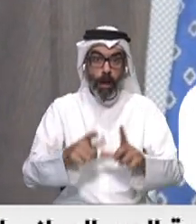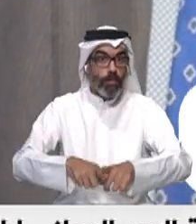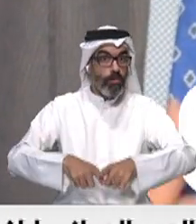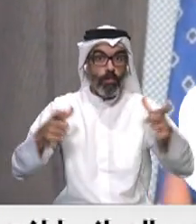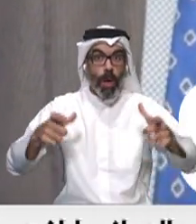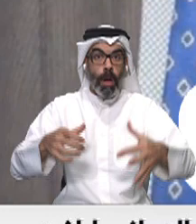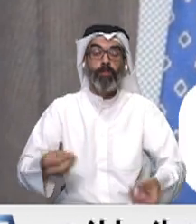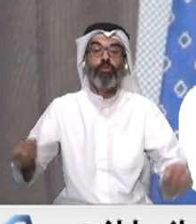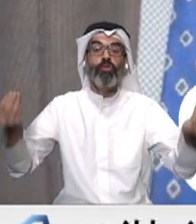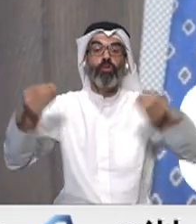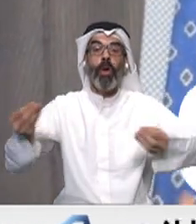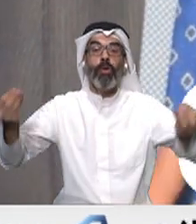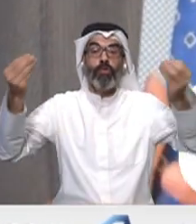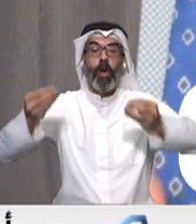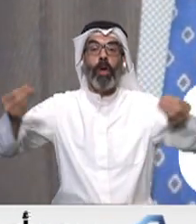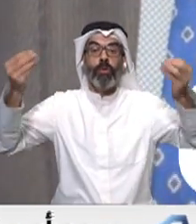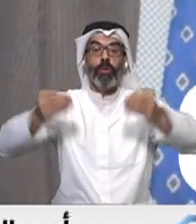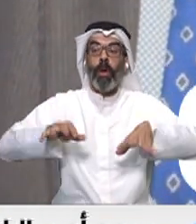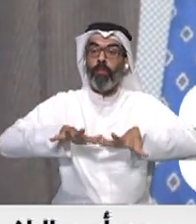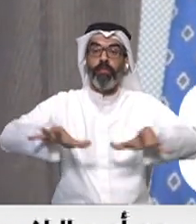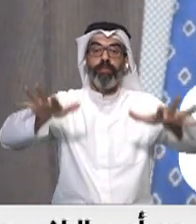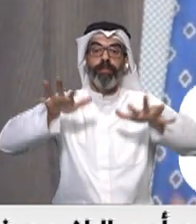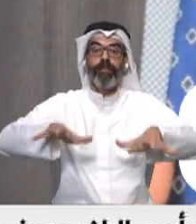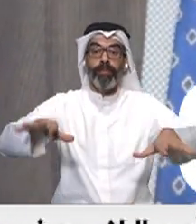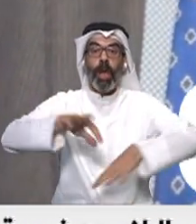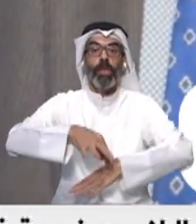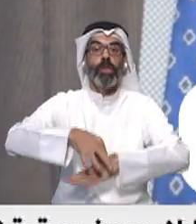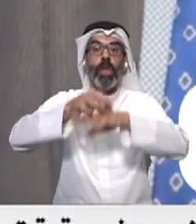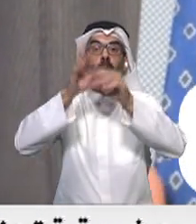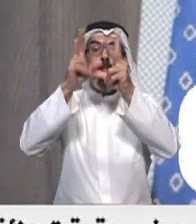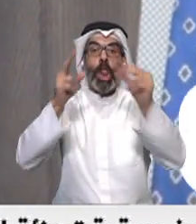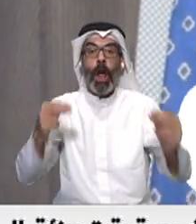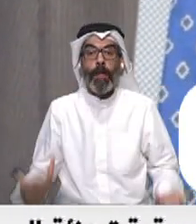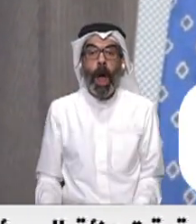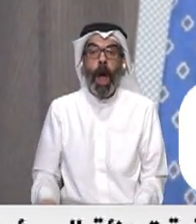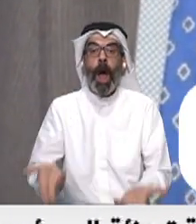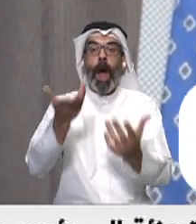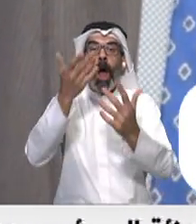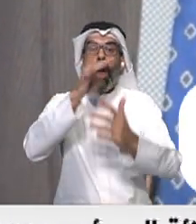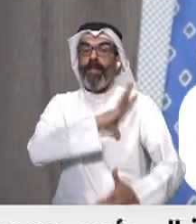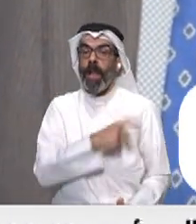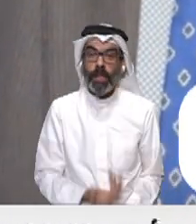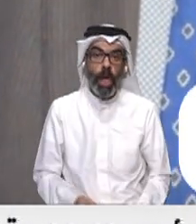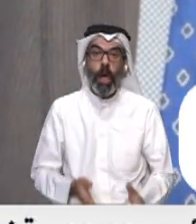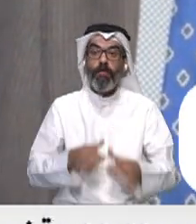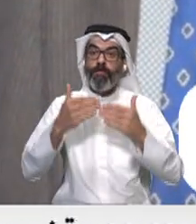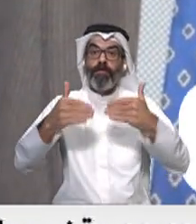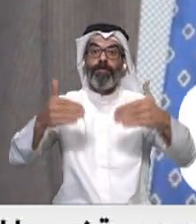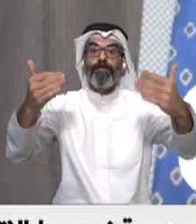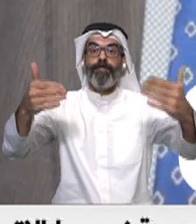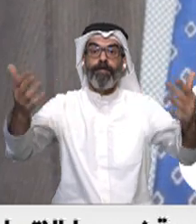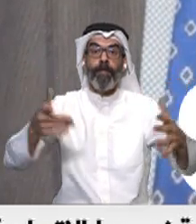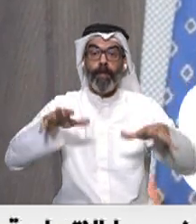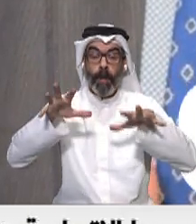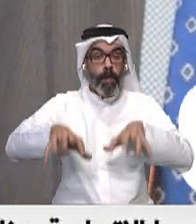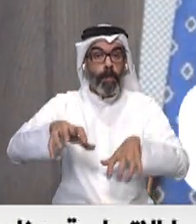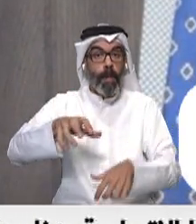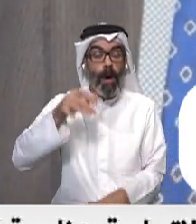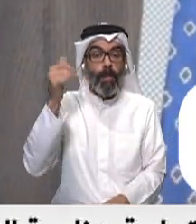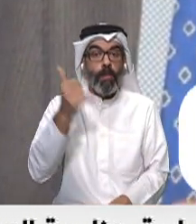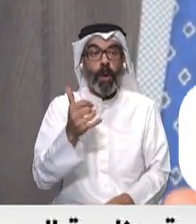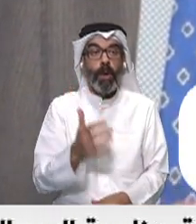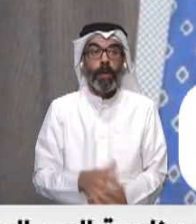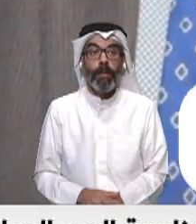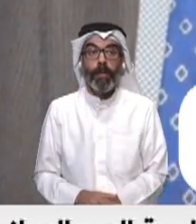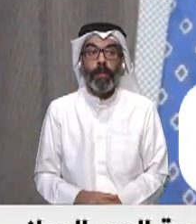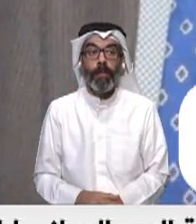مزيد من اللاجئين من اللاجئين في لبنان والعديد من الدول ومنطقه الشرق الاوسط وخصوصا هذه المنطقه نعم